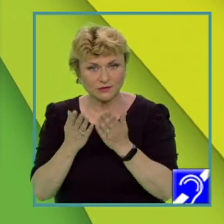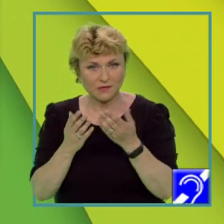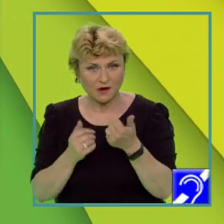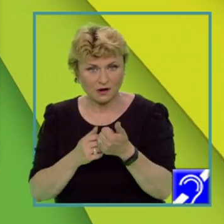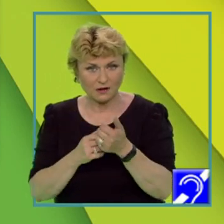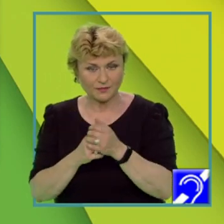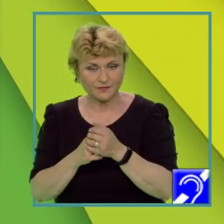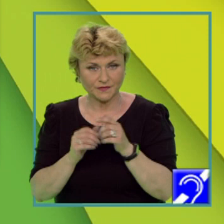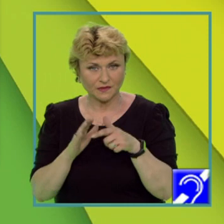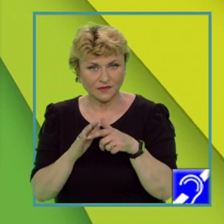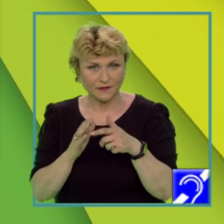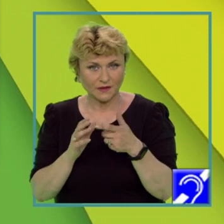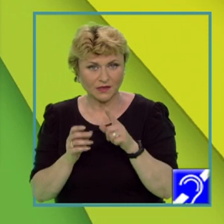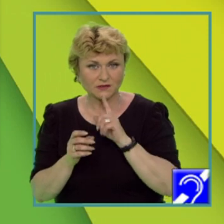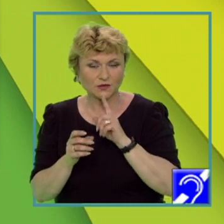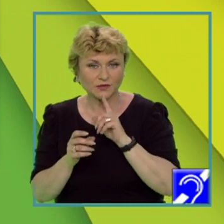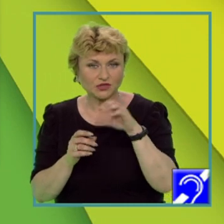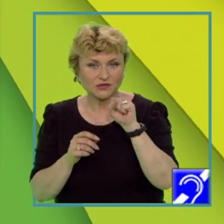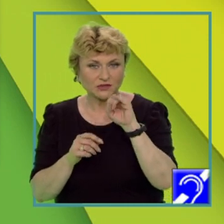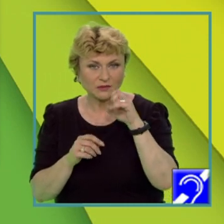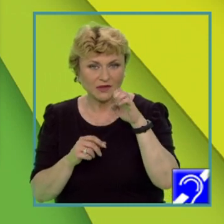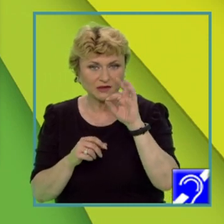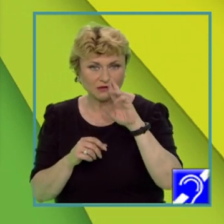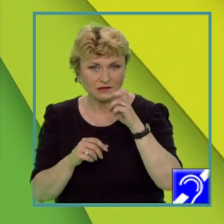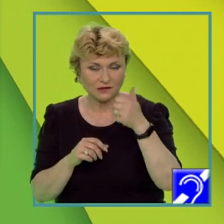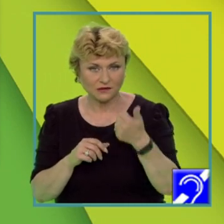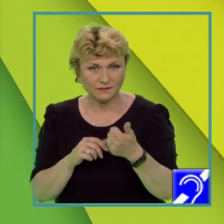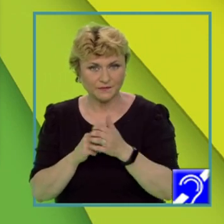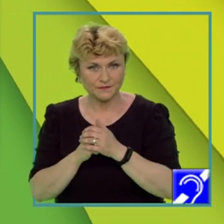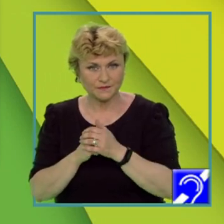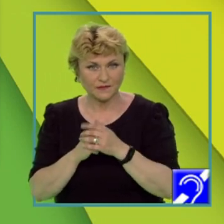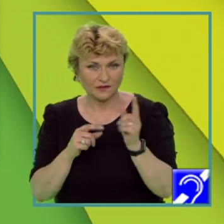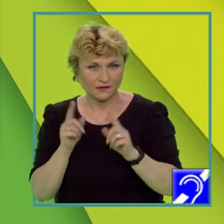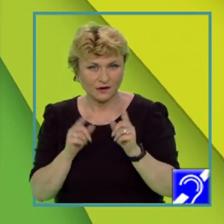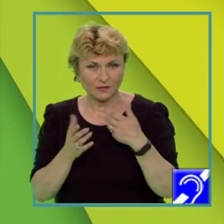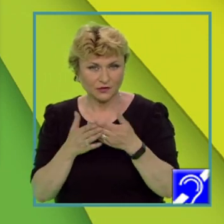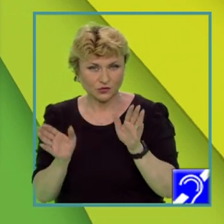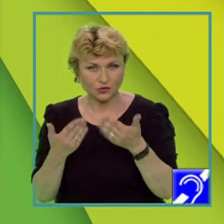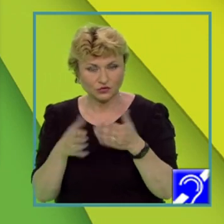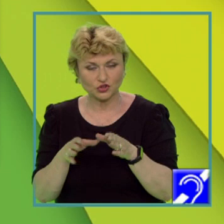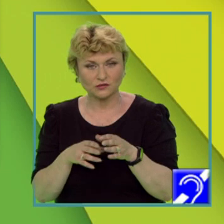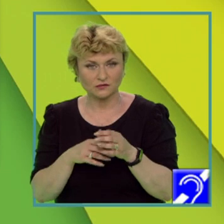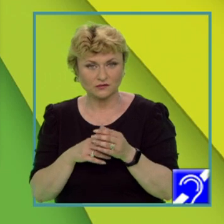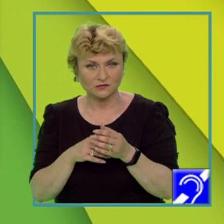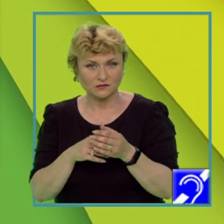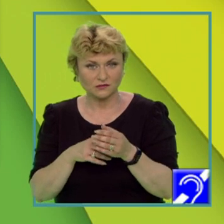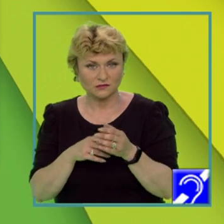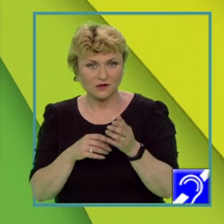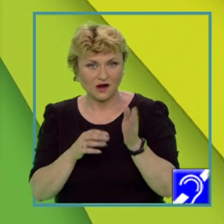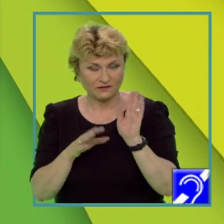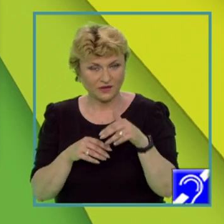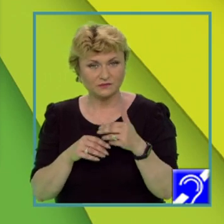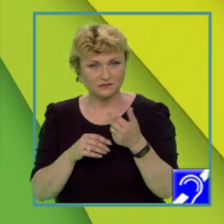din aer se numește simetrică față de originea axei rea ale dacă pentru orice x din a avem și minus x